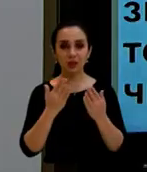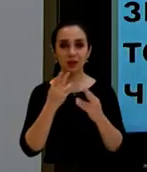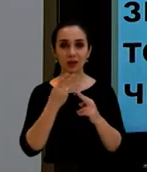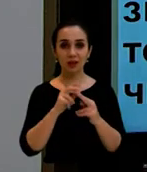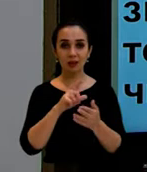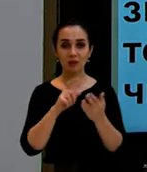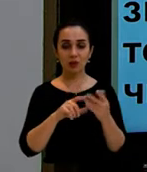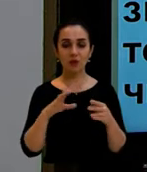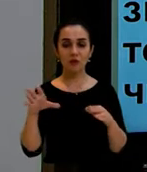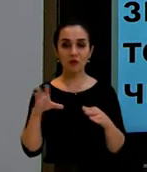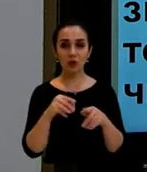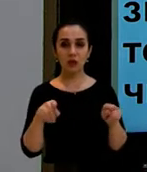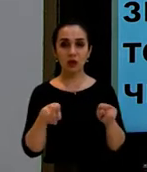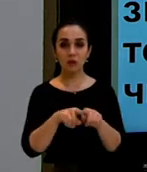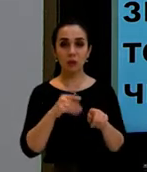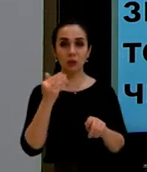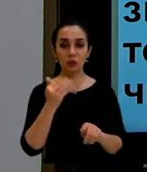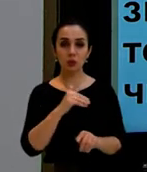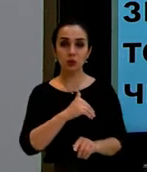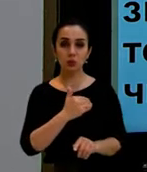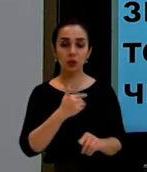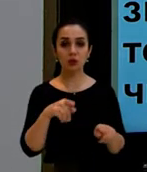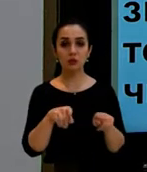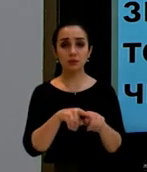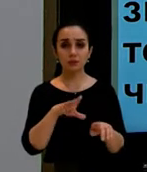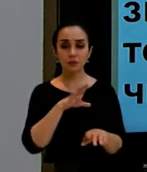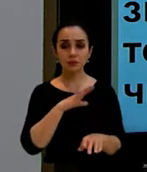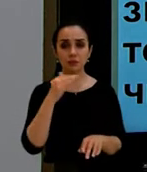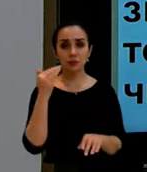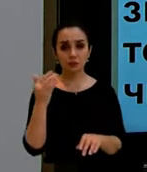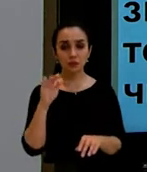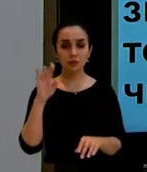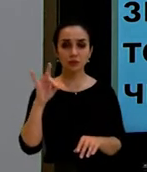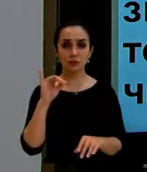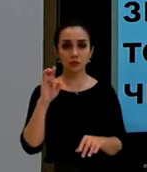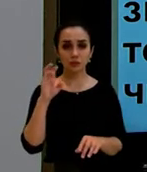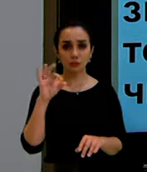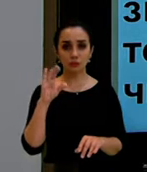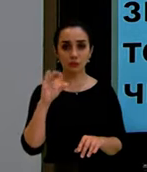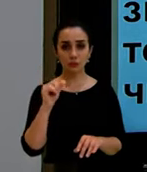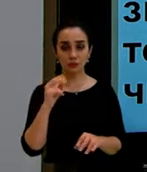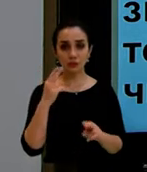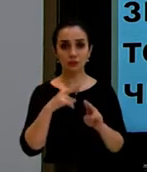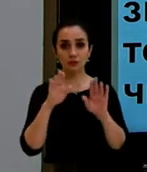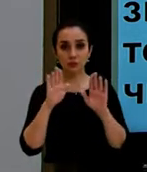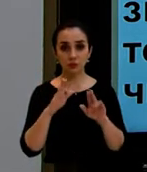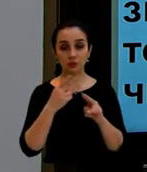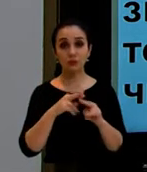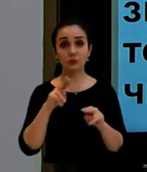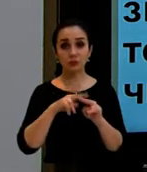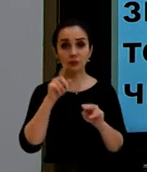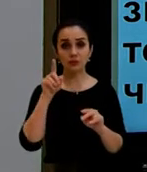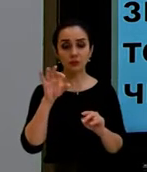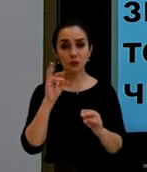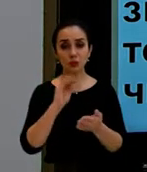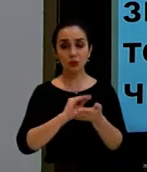отмечает, что все равно ему хотелось читать Рубцова. Не только ему, многим хотелось читать только Рубцова, потому что